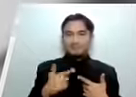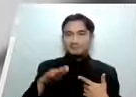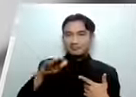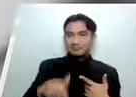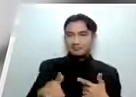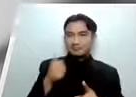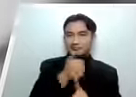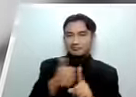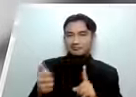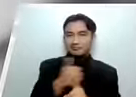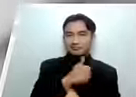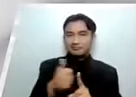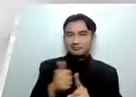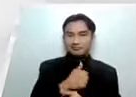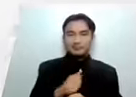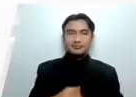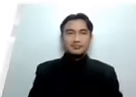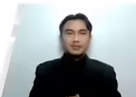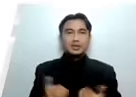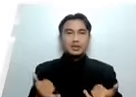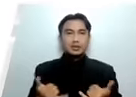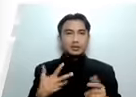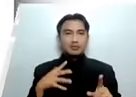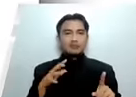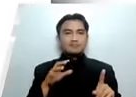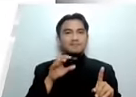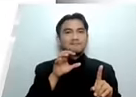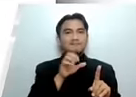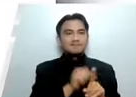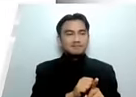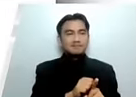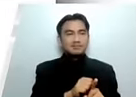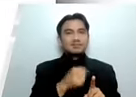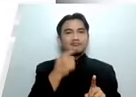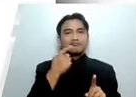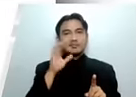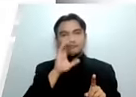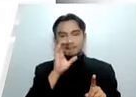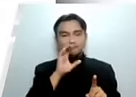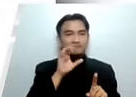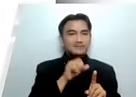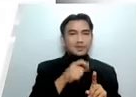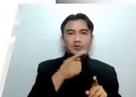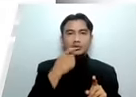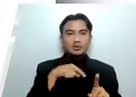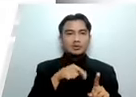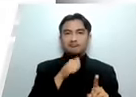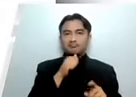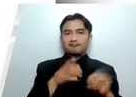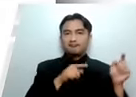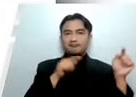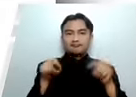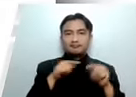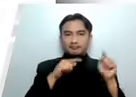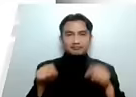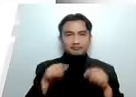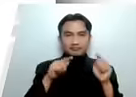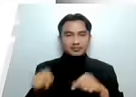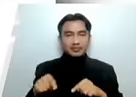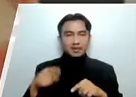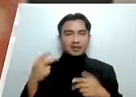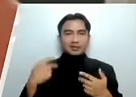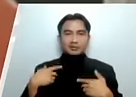si Quibuloy ng Senado matapos i-cite in contempt dahil sa hindi pagdalo sa mga Senate hearing. Sinisikap pa ng